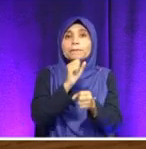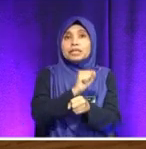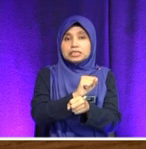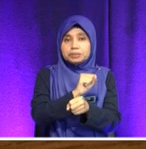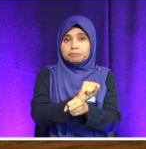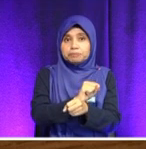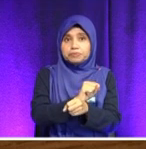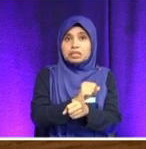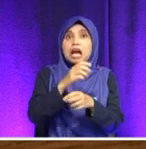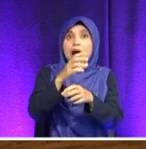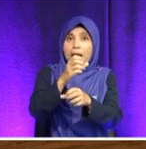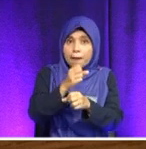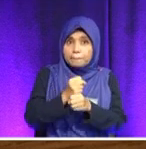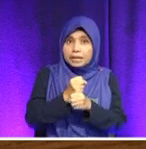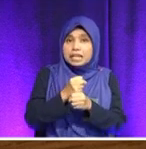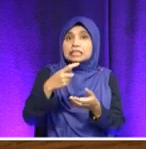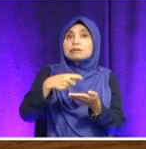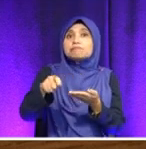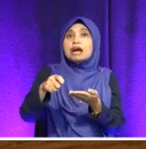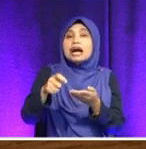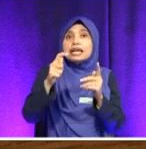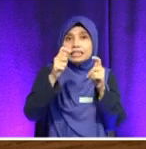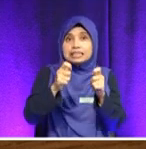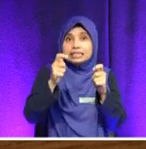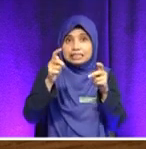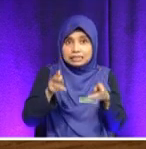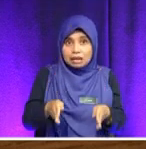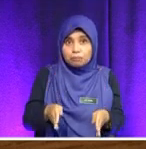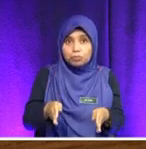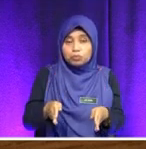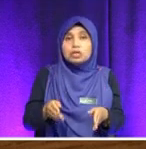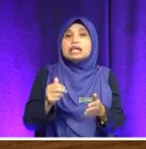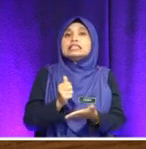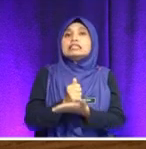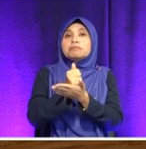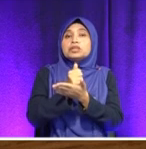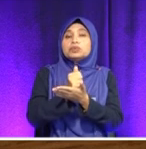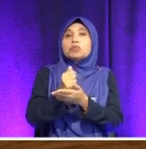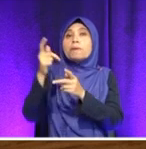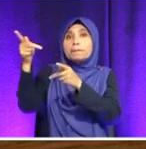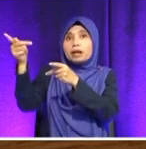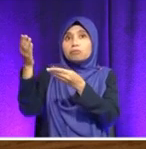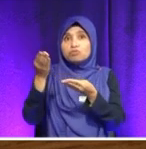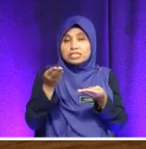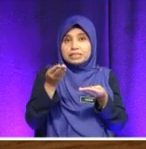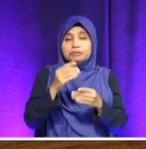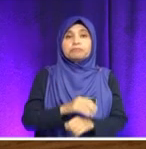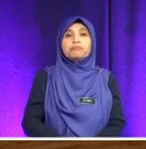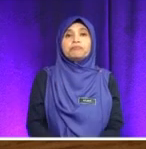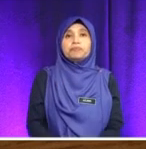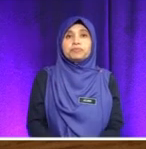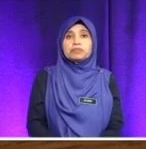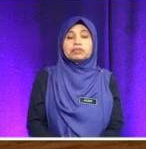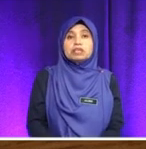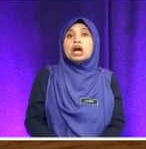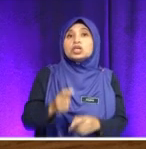okey. Mengambil tempahan tetamu dan melaksanakan tugas penyajian dengan dibantu oleh pramu saji.